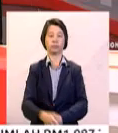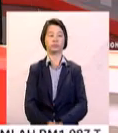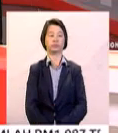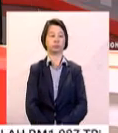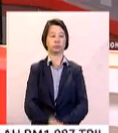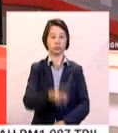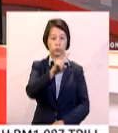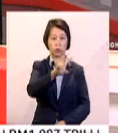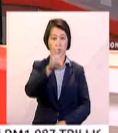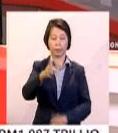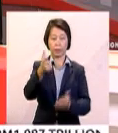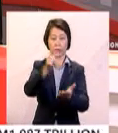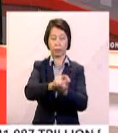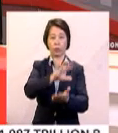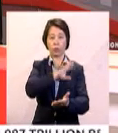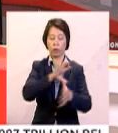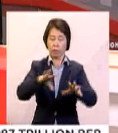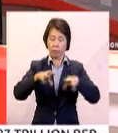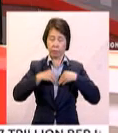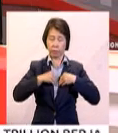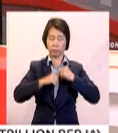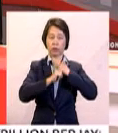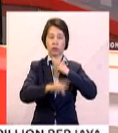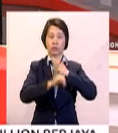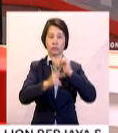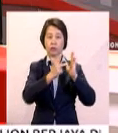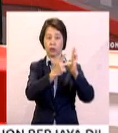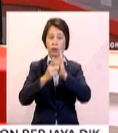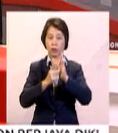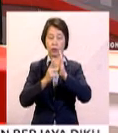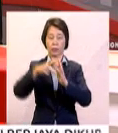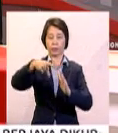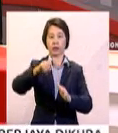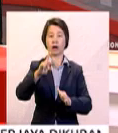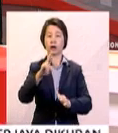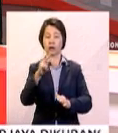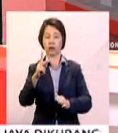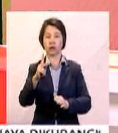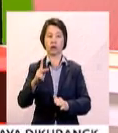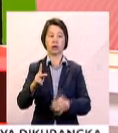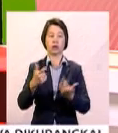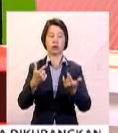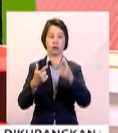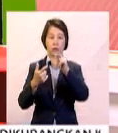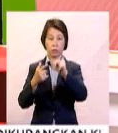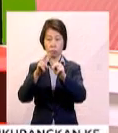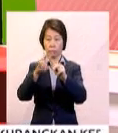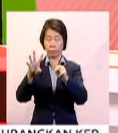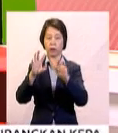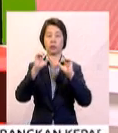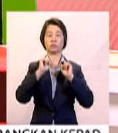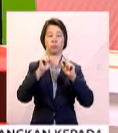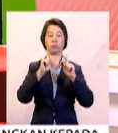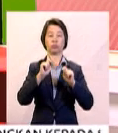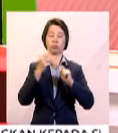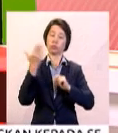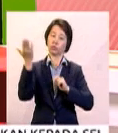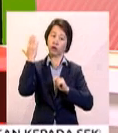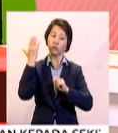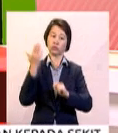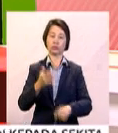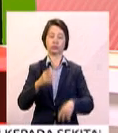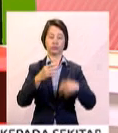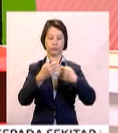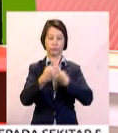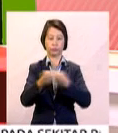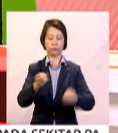24 laporan polis diterima sepanjang tempoh kempen pilihan raya kecil PRK Semenyih yang bermula Sabtu lalu. Menurut jurucakap PRK Ibu Pejabat